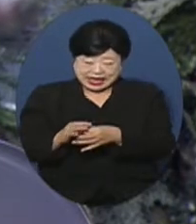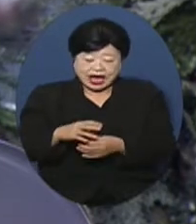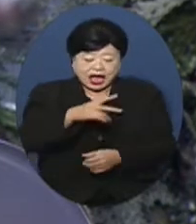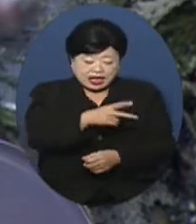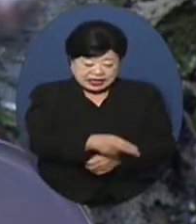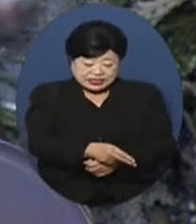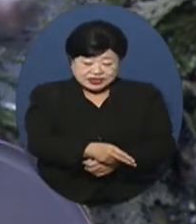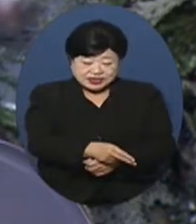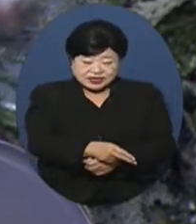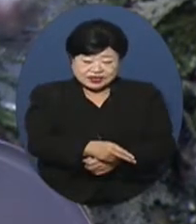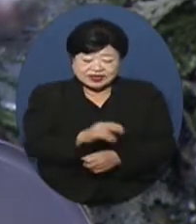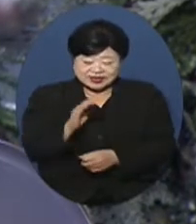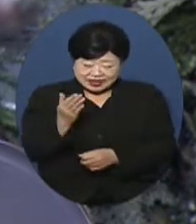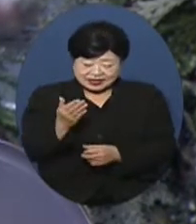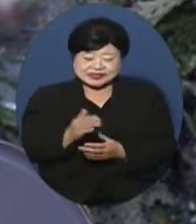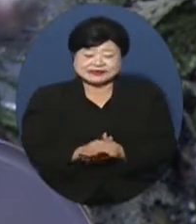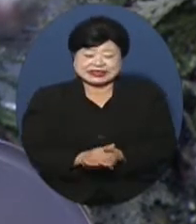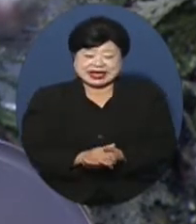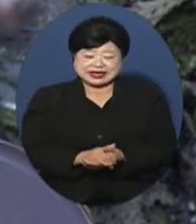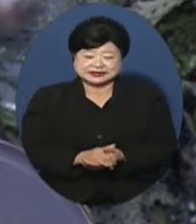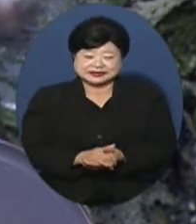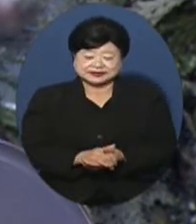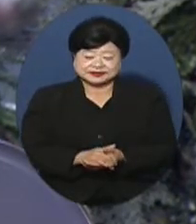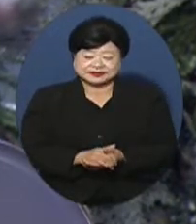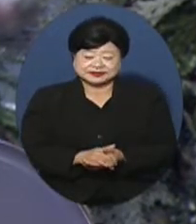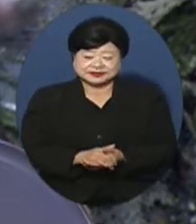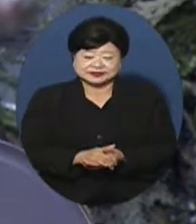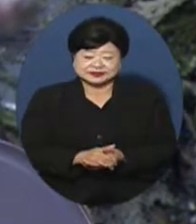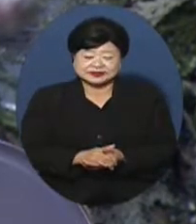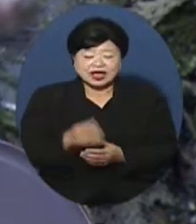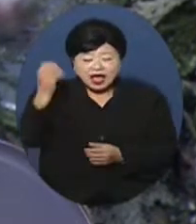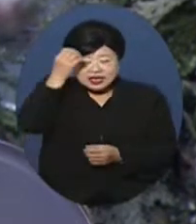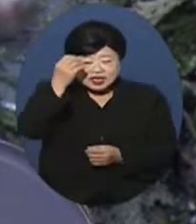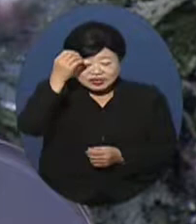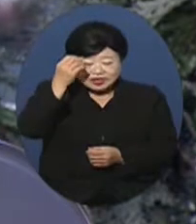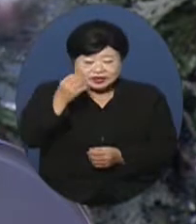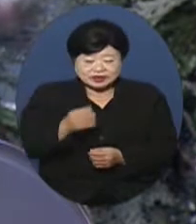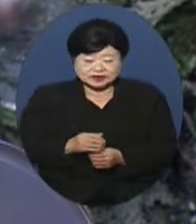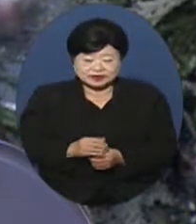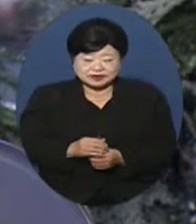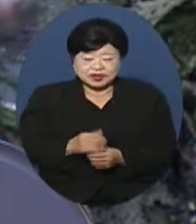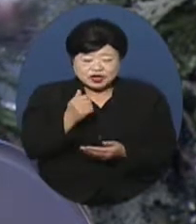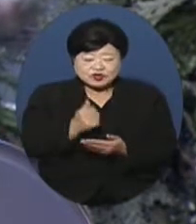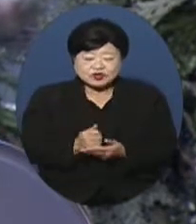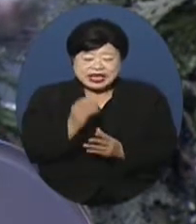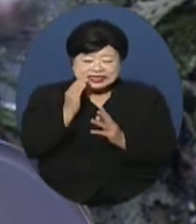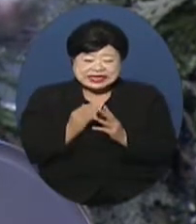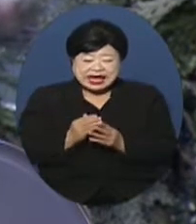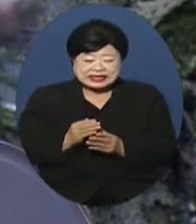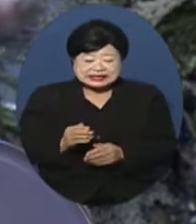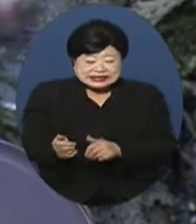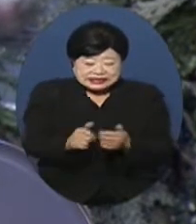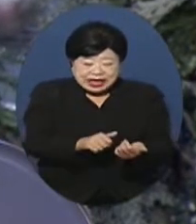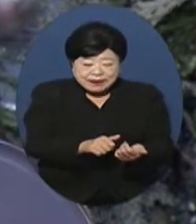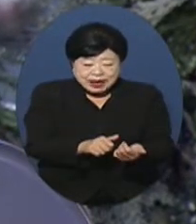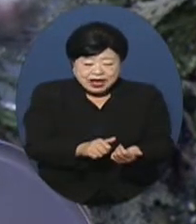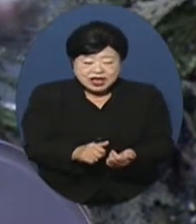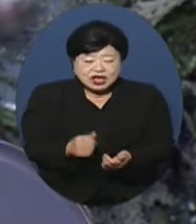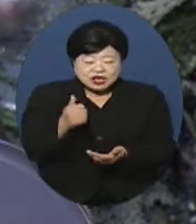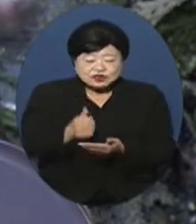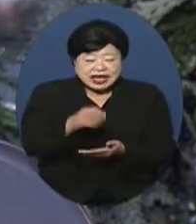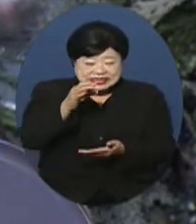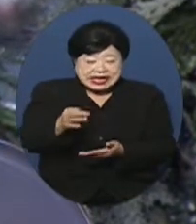등의 하겠습니다 생명의 제 3 l 4 나예요 그 다음 말